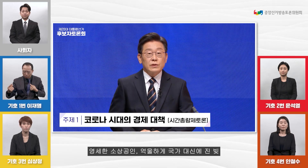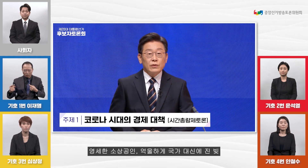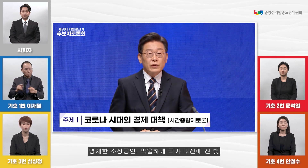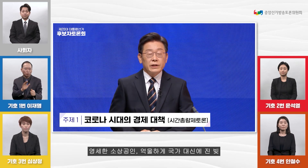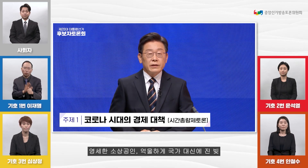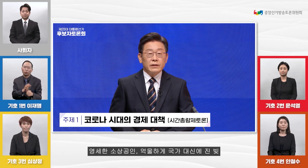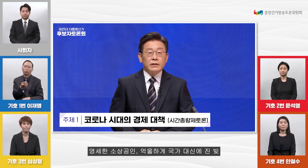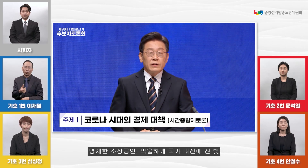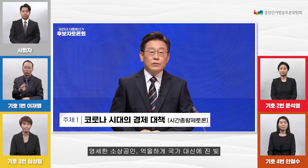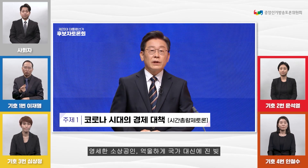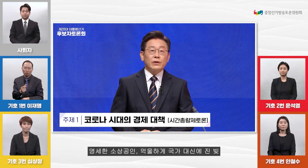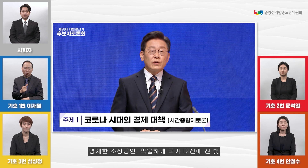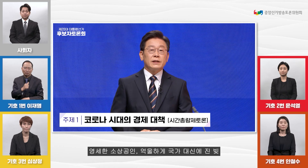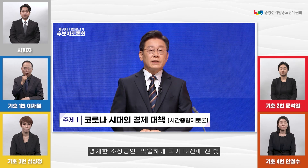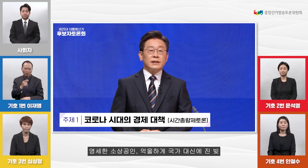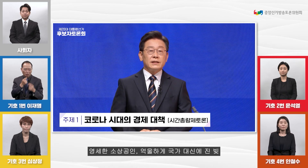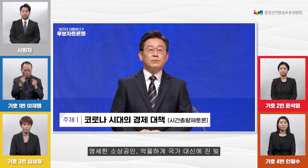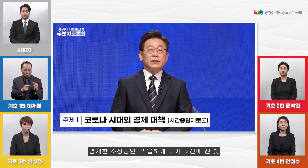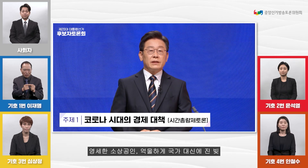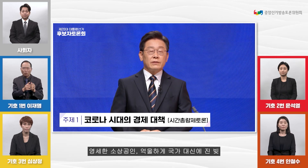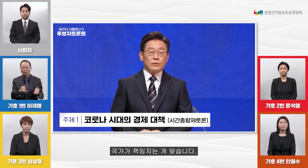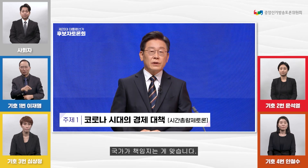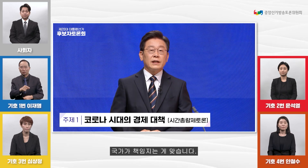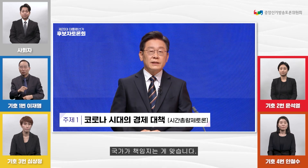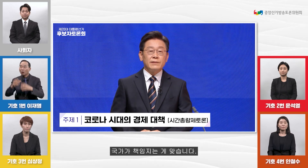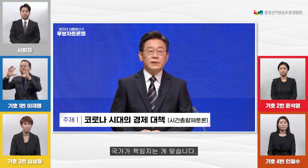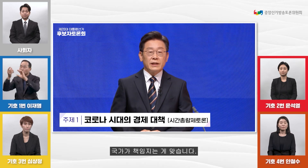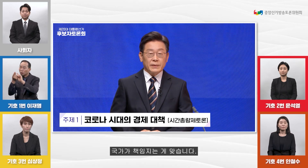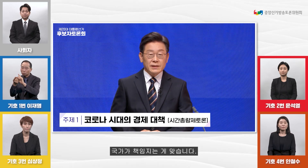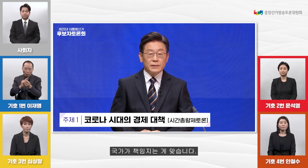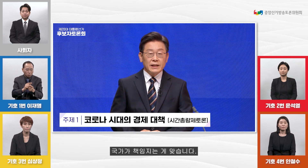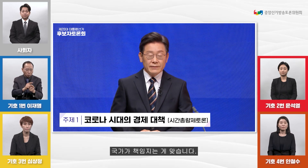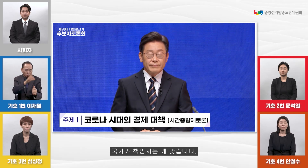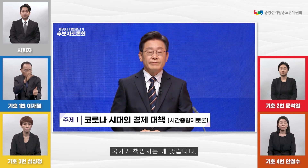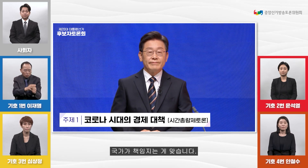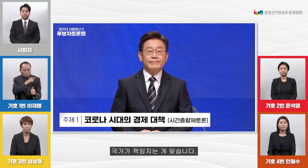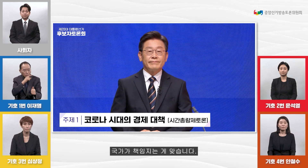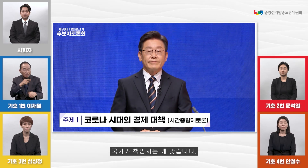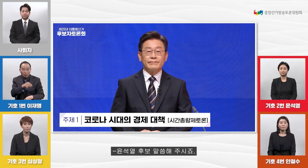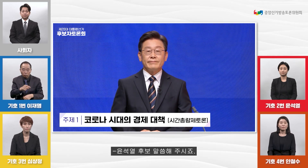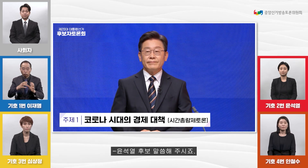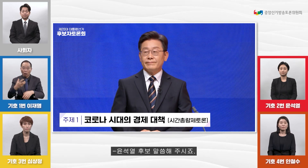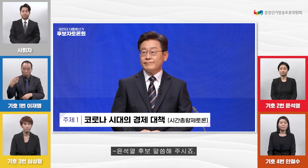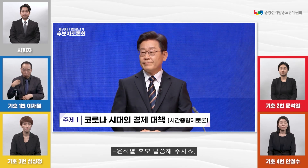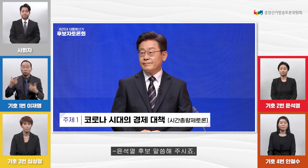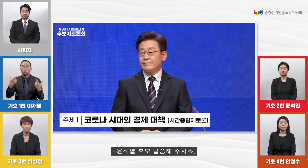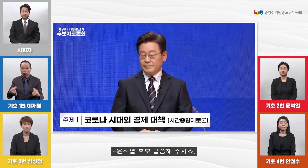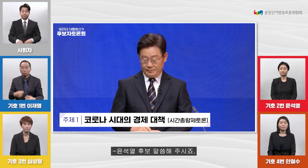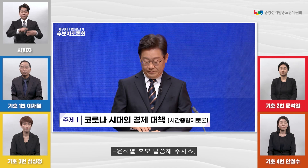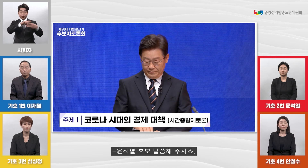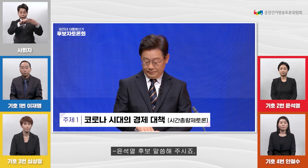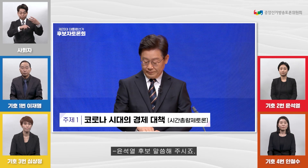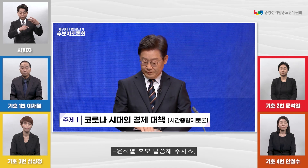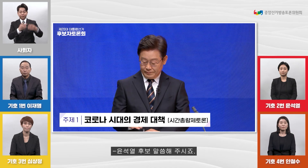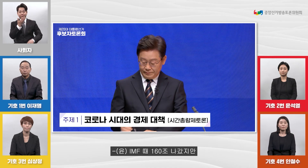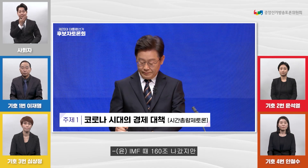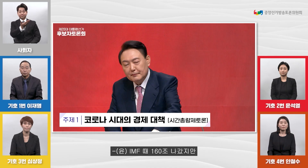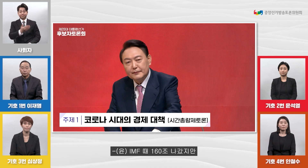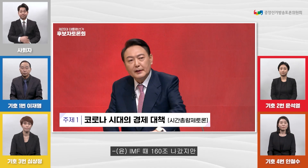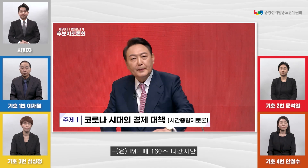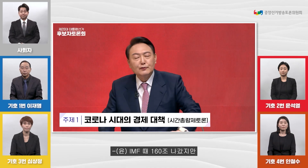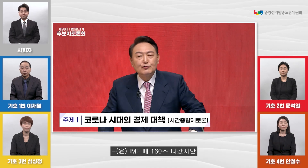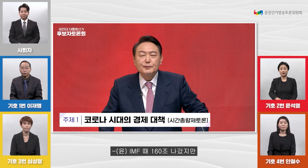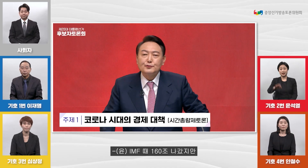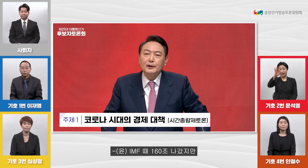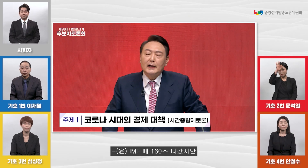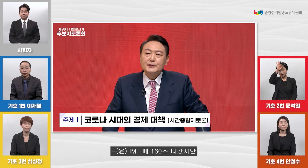영세한 소상공인, 억울하게 국가 대신에 진 빚, 국가가 책임지는 게 맞습니다. 네, 윤석열 후보 말씀해 주시죠.